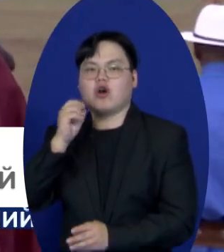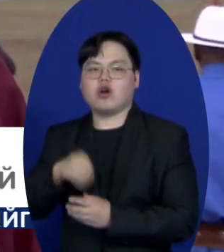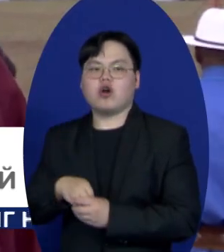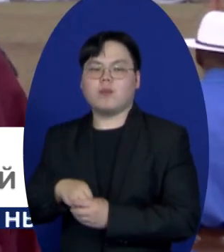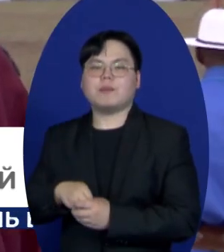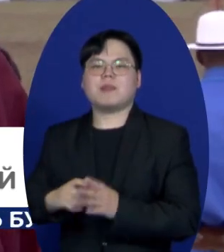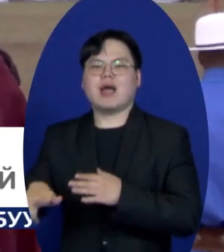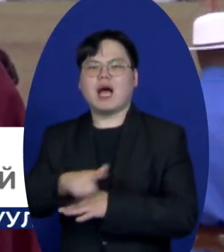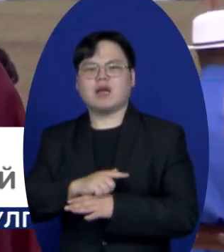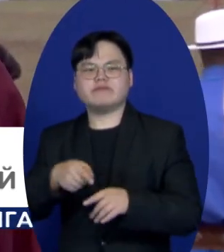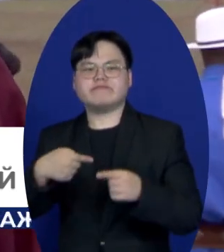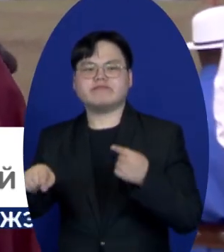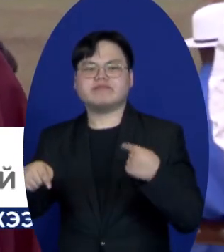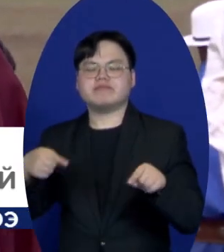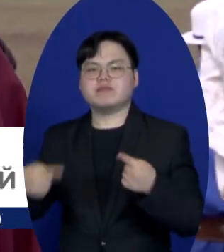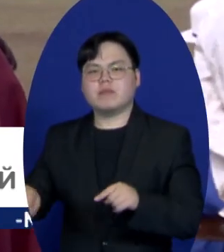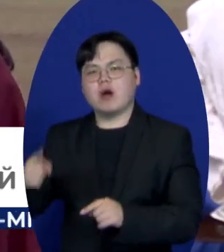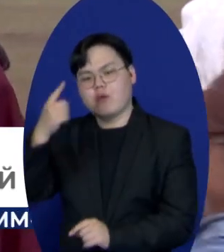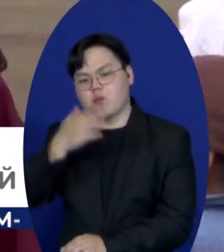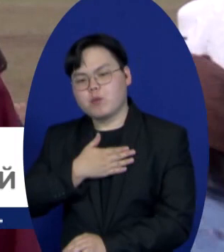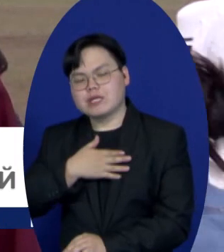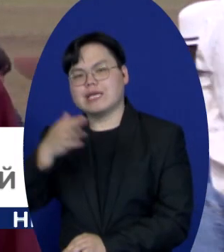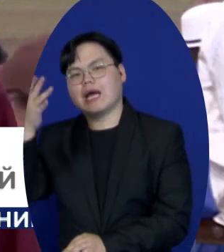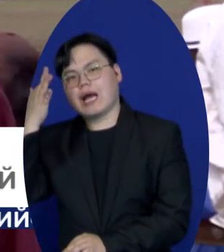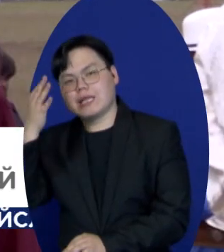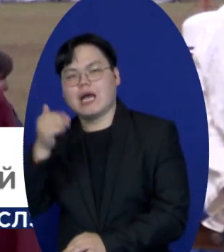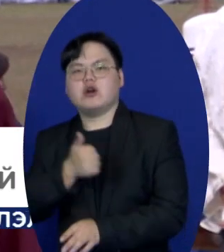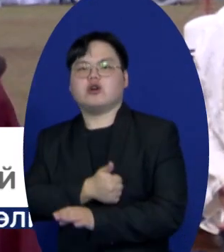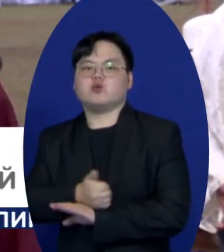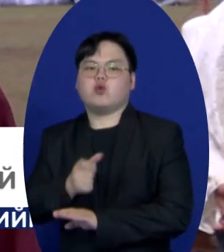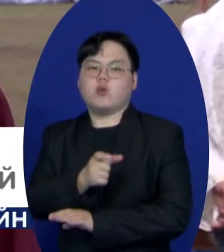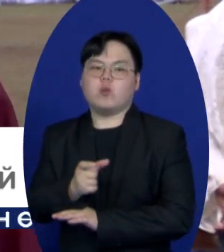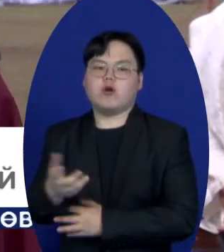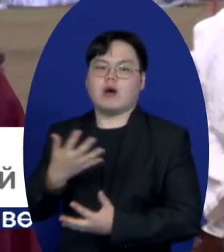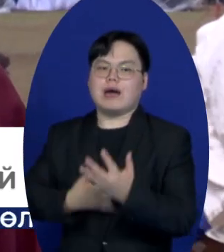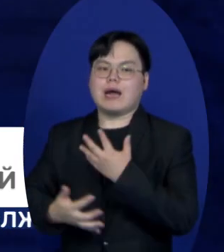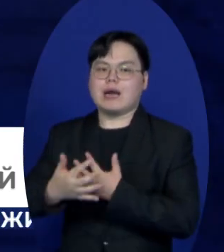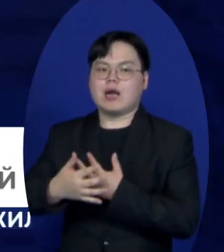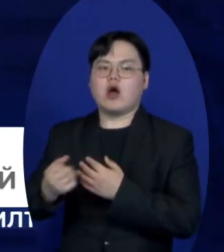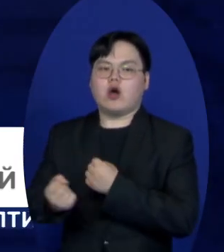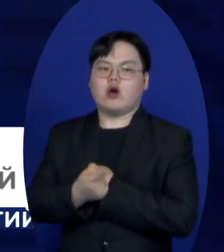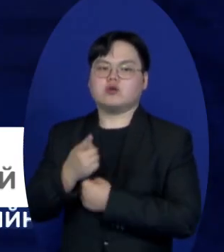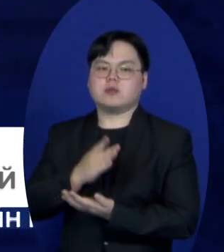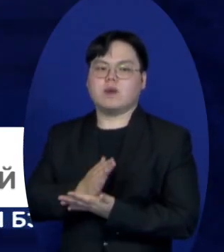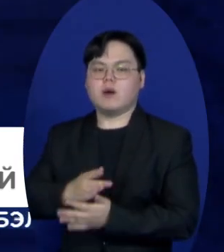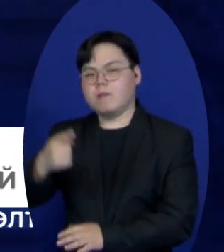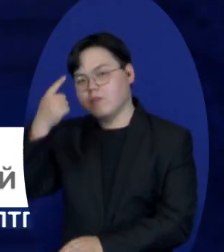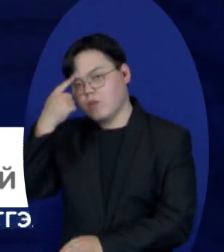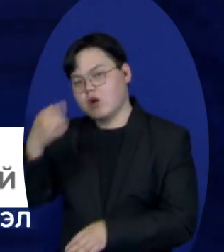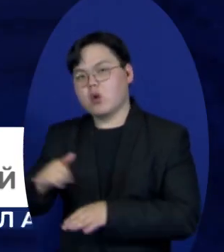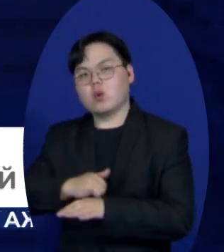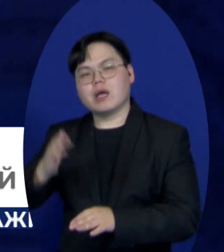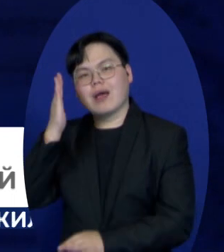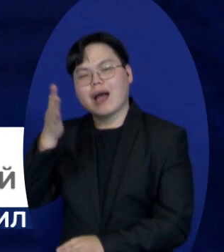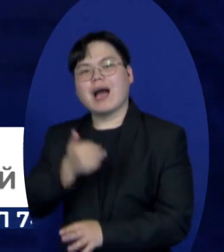газрын олон ялангуяа одоо гадаад дотоодын олон жуулчд иж байгаа нь одоо их онцлогтой байна гэж би ингэж бодож байна. За манай улс цаашид гадаадын